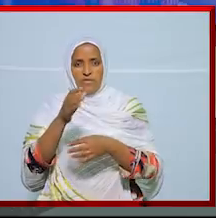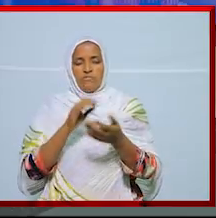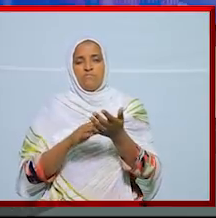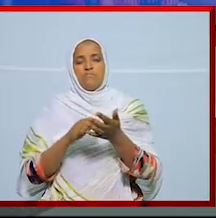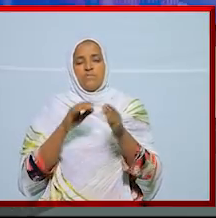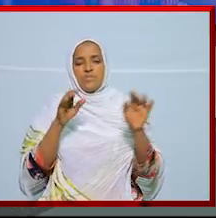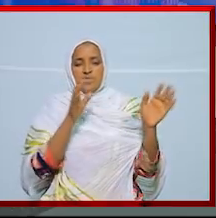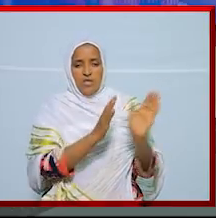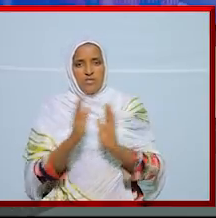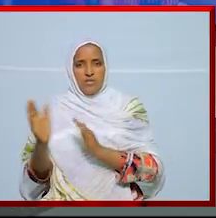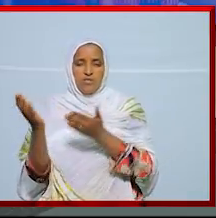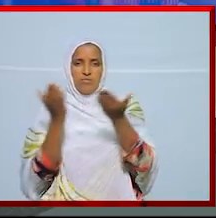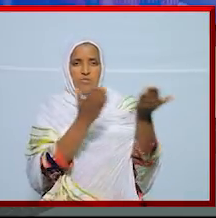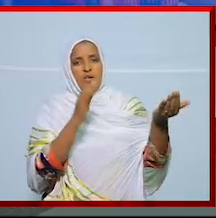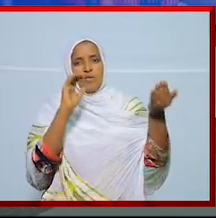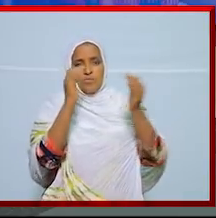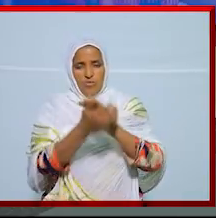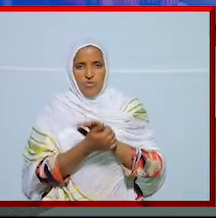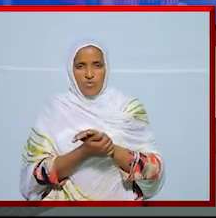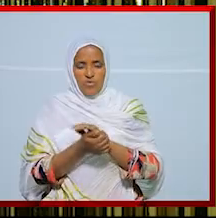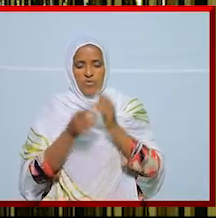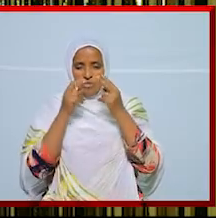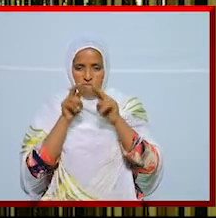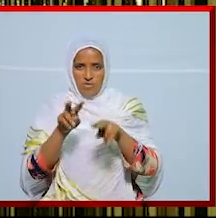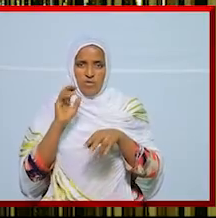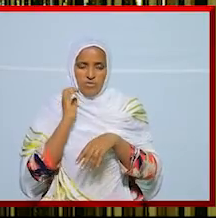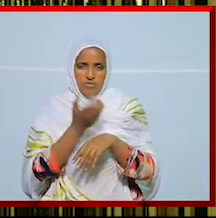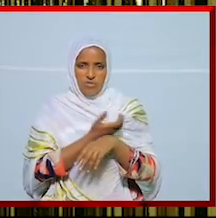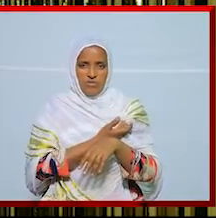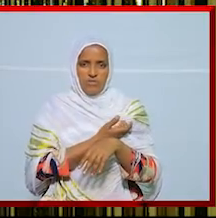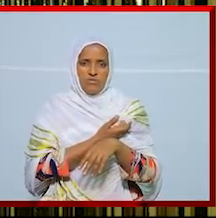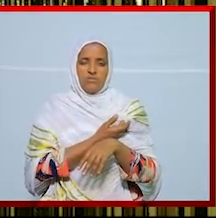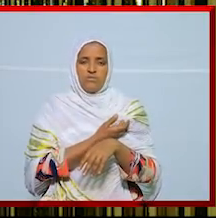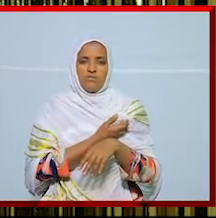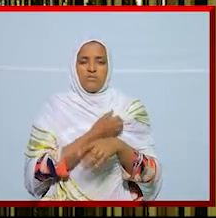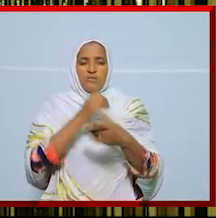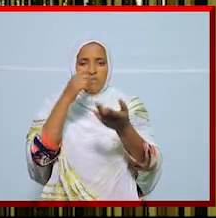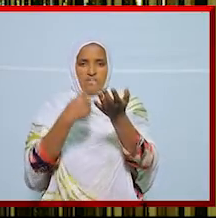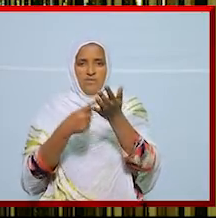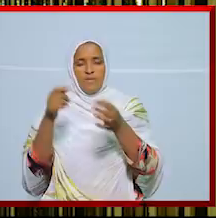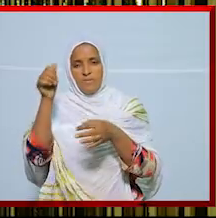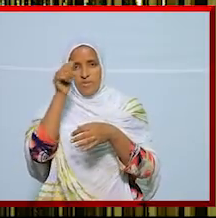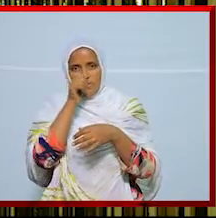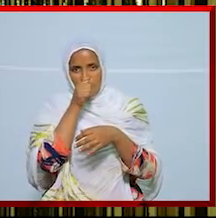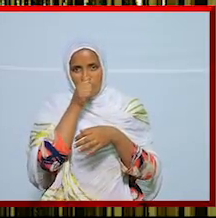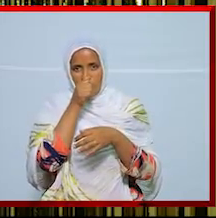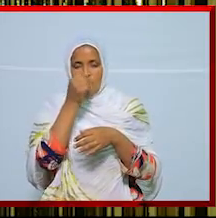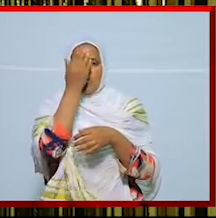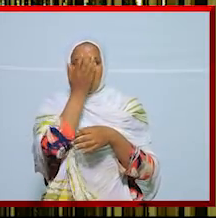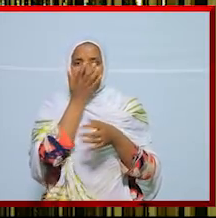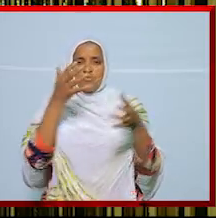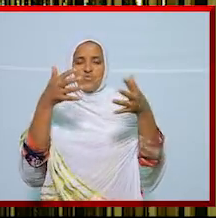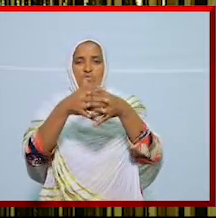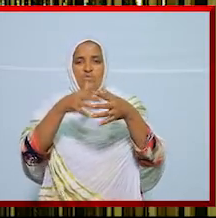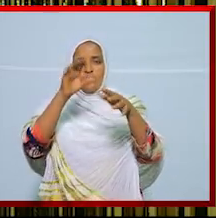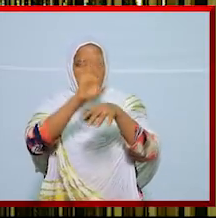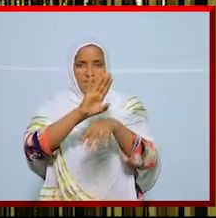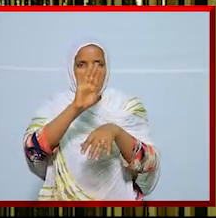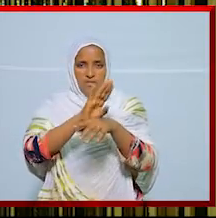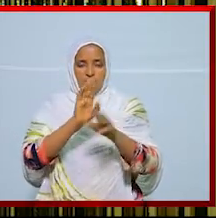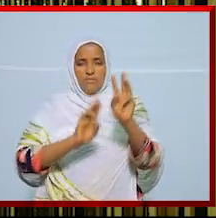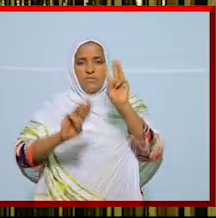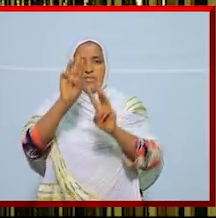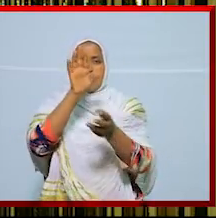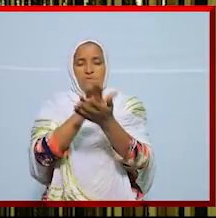ወደፊት እናያዘጋጀን የምናቀርብ ይሆናል። ተመልካቾቻችን ይህ በኢትዮጵያ ኦርቶዶክስ ተዋሕዶ